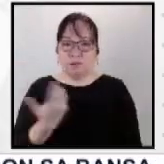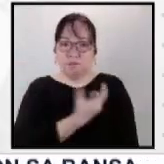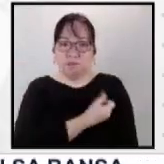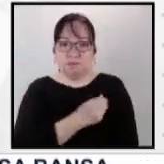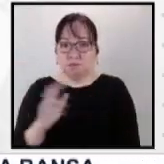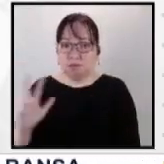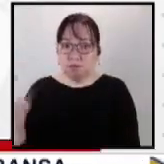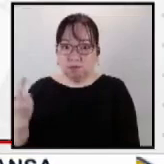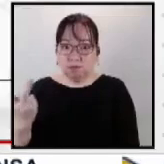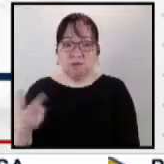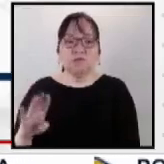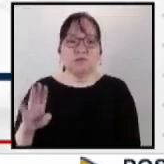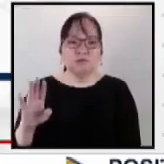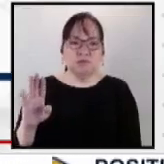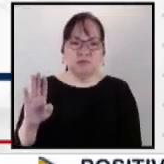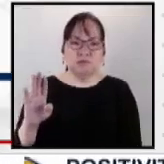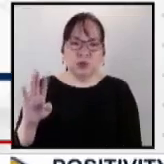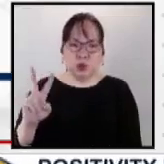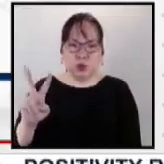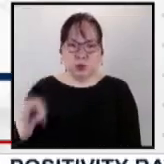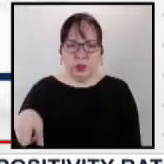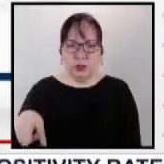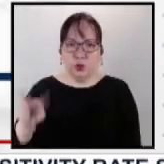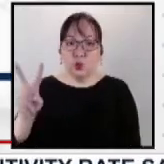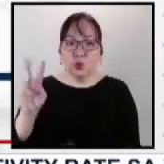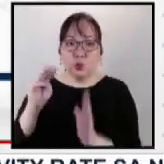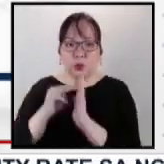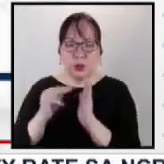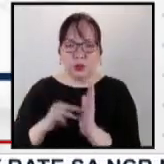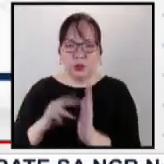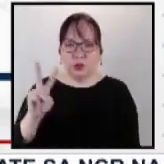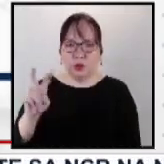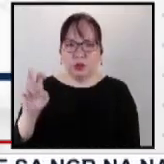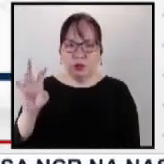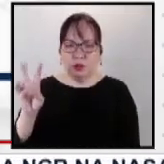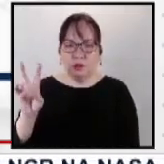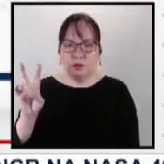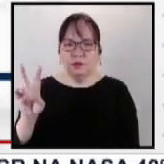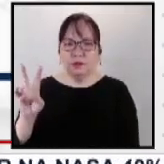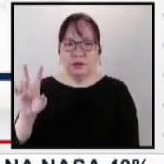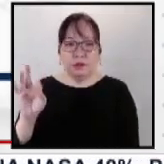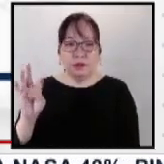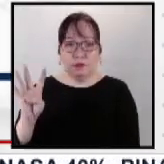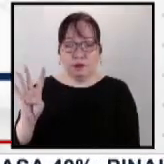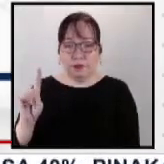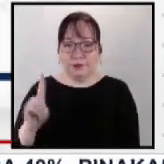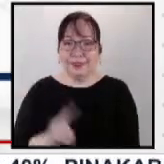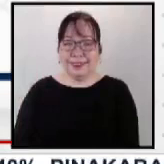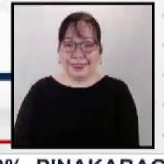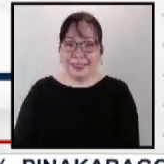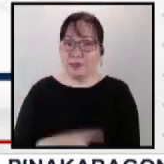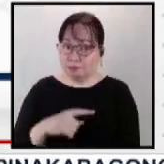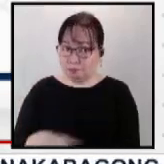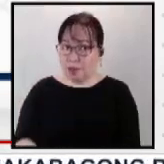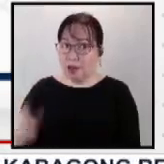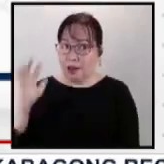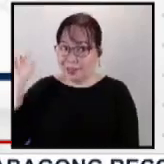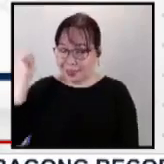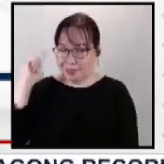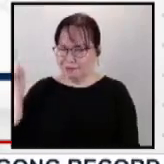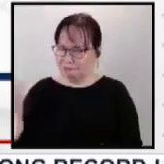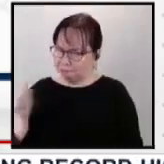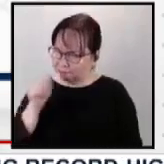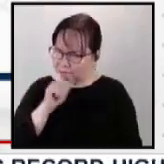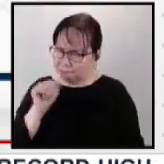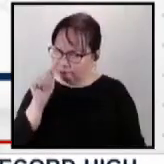2,207,941 naman ang naturukan ng booster shot. Samantala, porsigido ang pamalaan na ma-deliver na